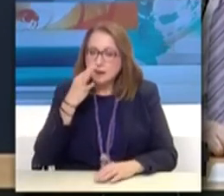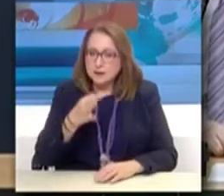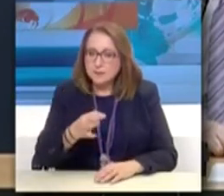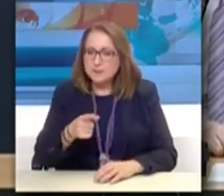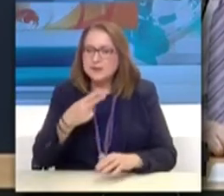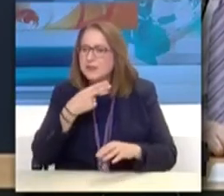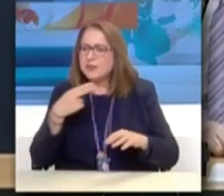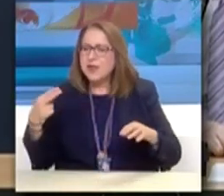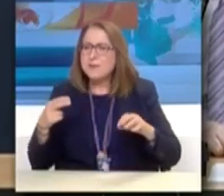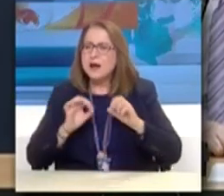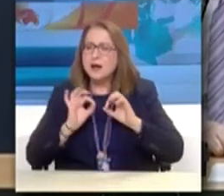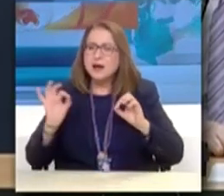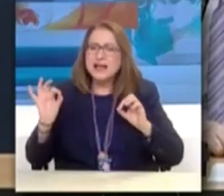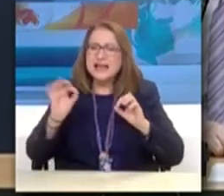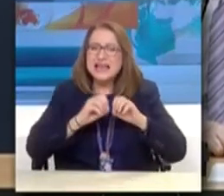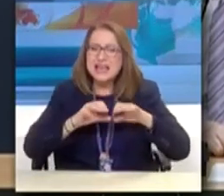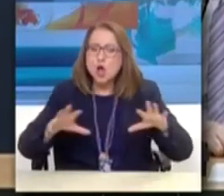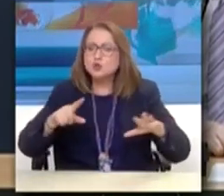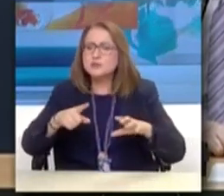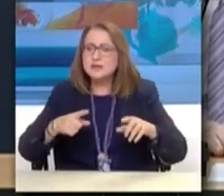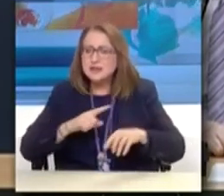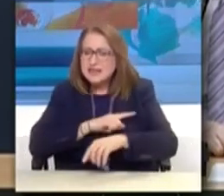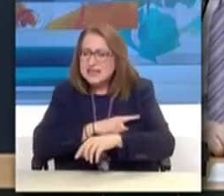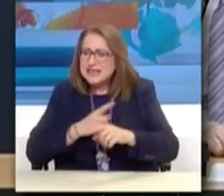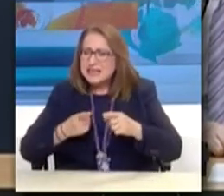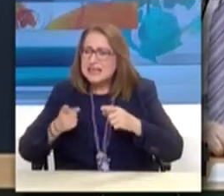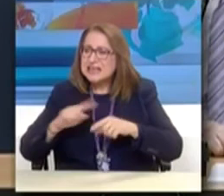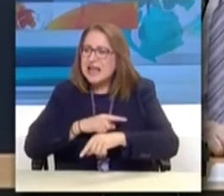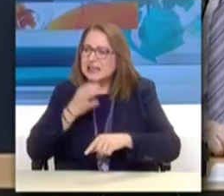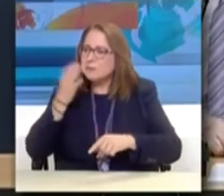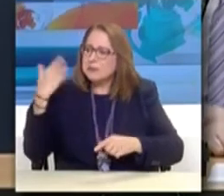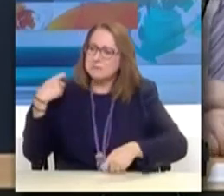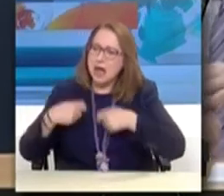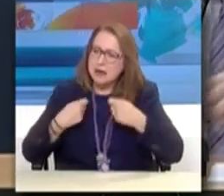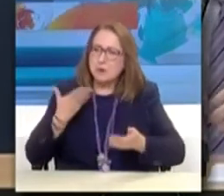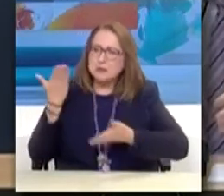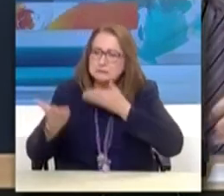σχετικά με τη διασπορά του ιού. Θα μπορούσατε να αγγιηθεί το ότι δεν θα γίνει με Ιταλία?